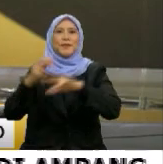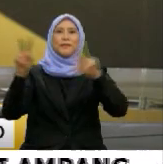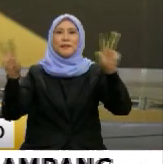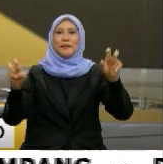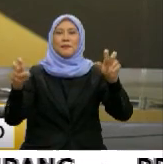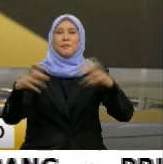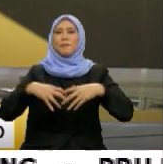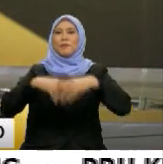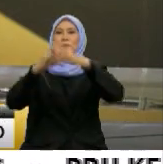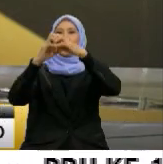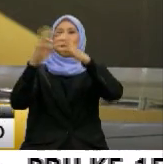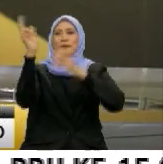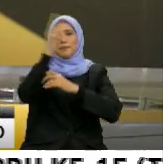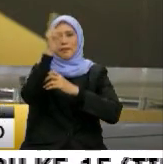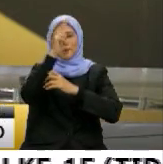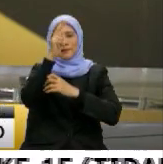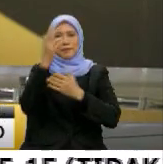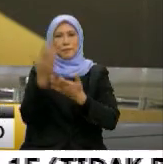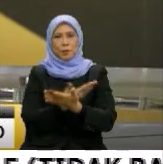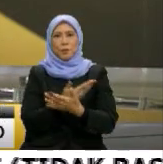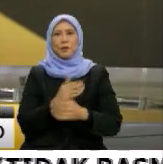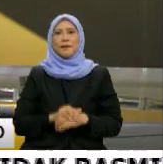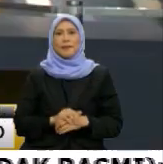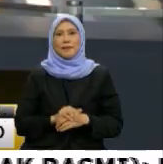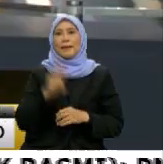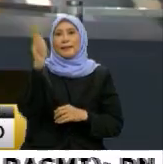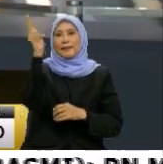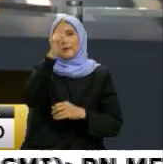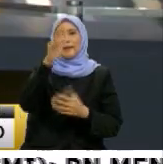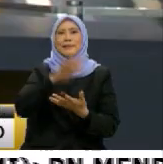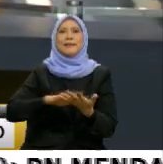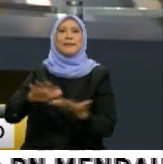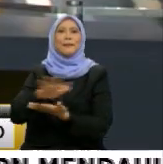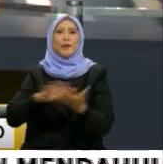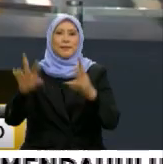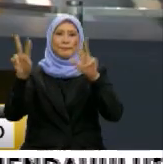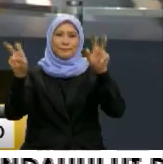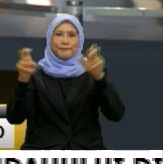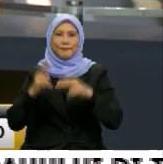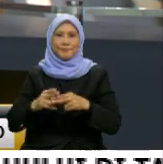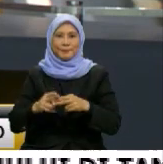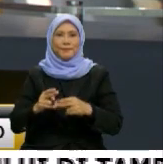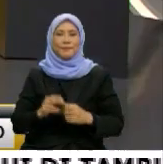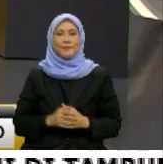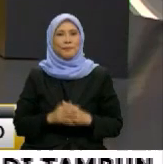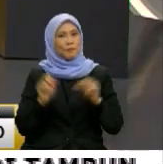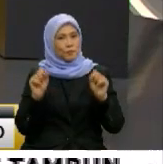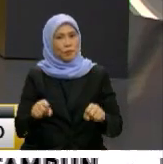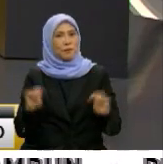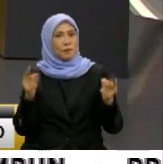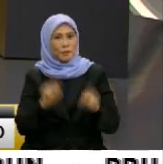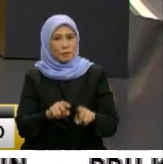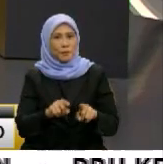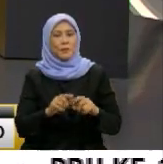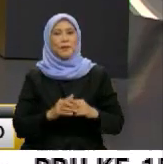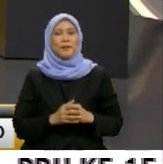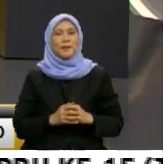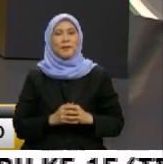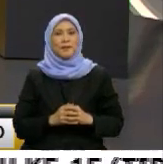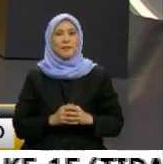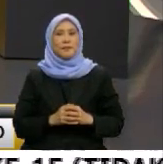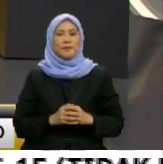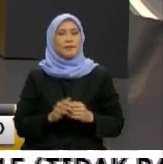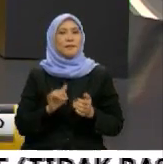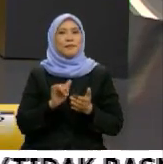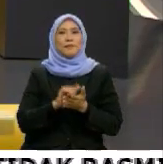dinamakan pembentukan kerajaan terkini. Itu yang dikatakan istilah kerajaan campuran. Kita andaikan itu masih boleh berlaku. Dan saya tidak